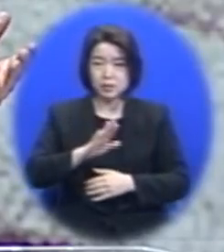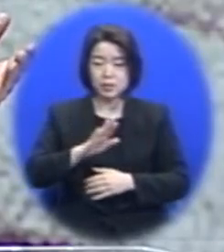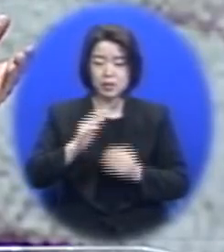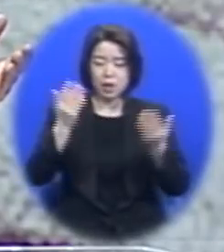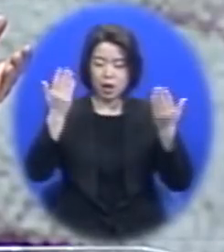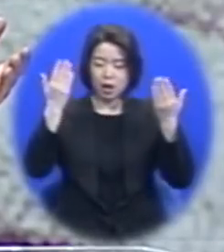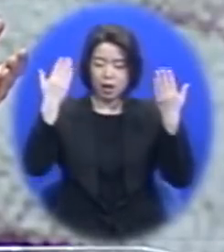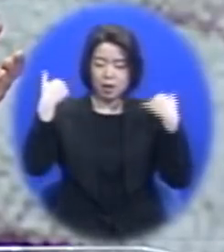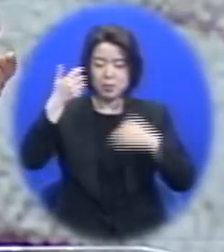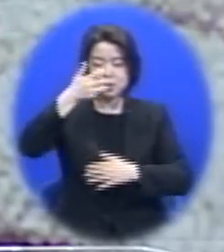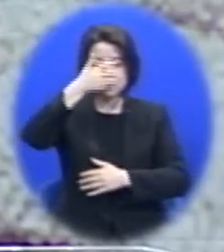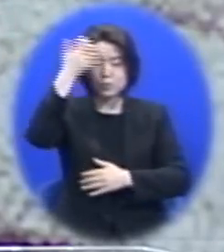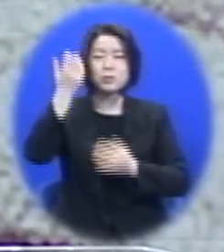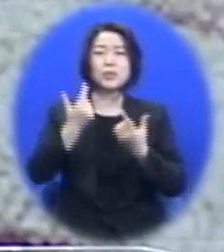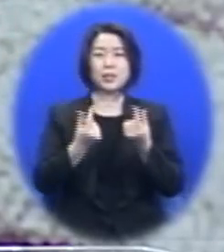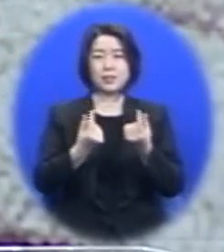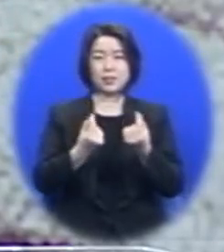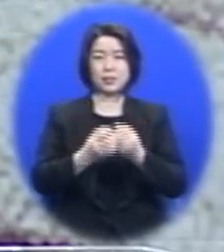것 같습니다